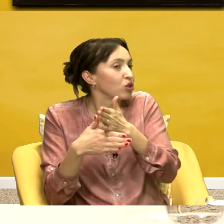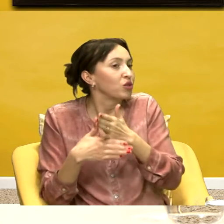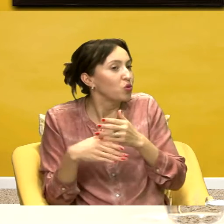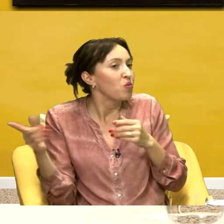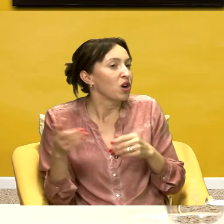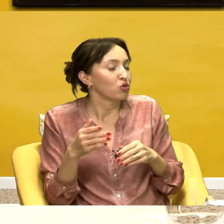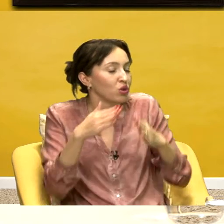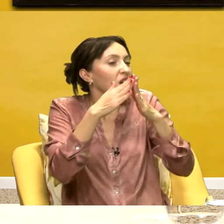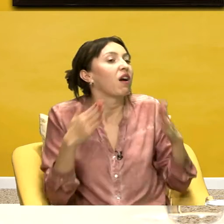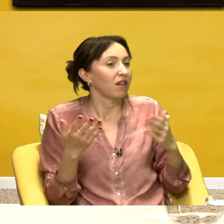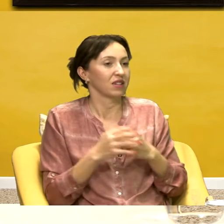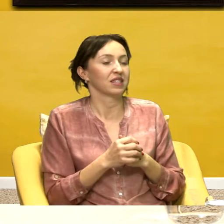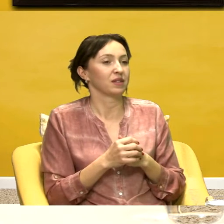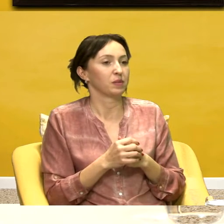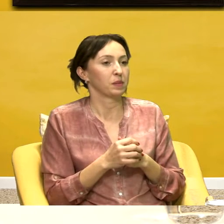activitățile de la școală?